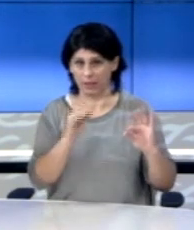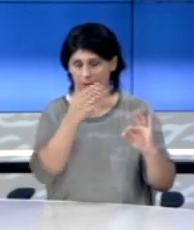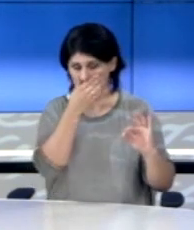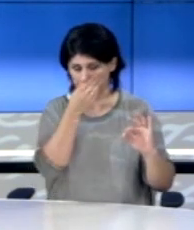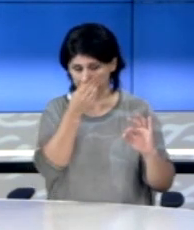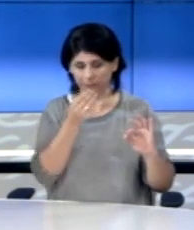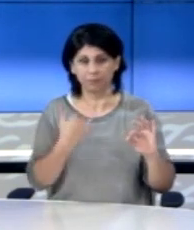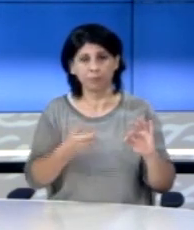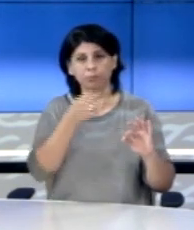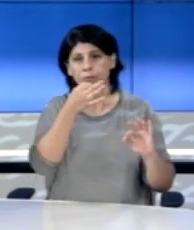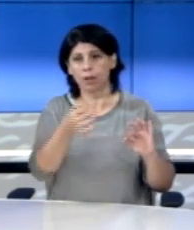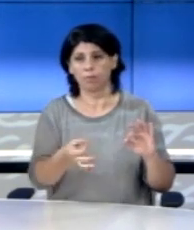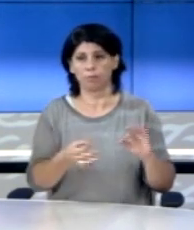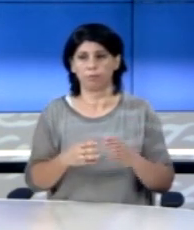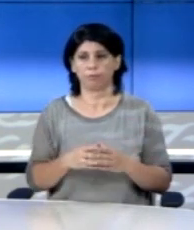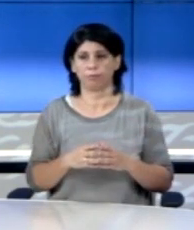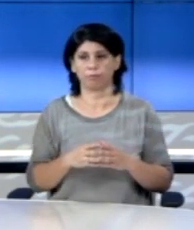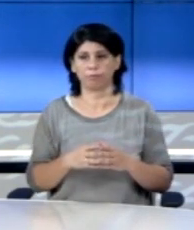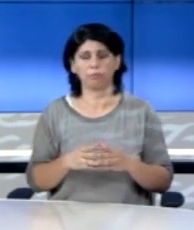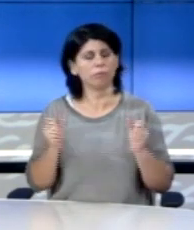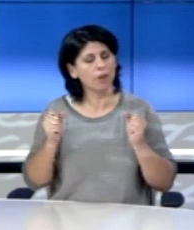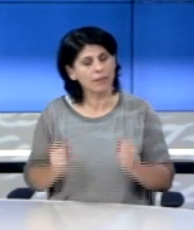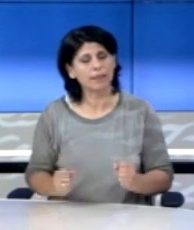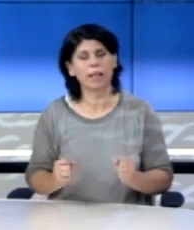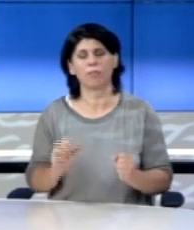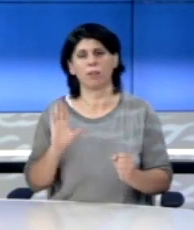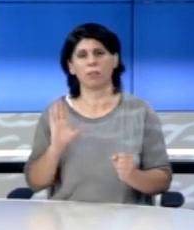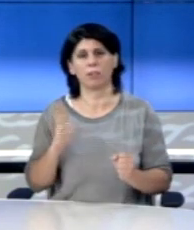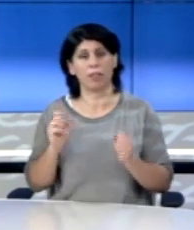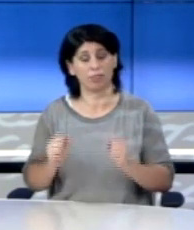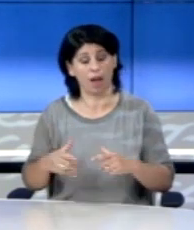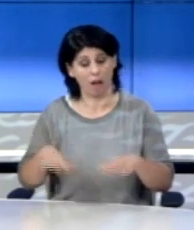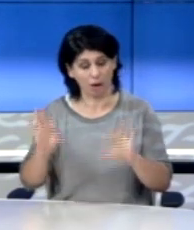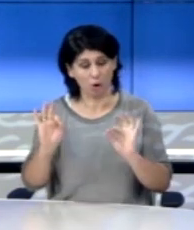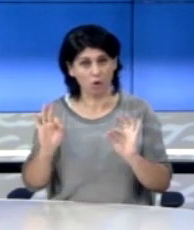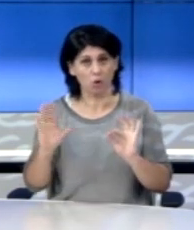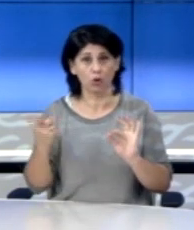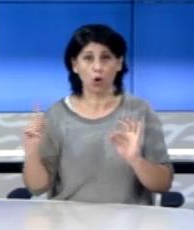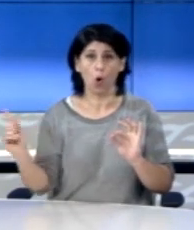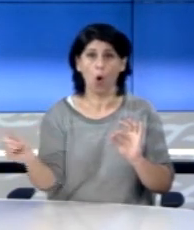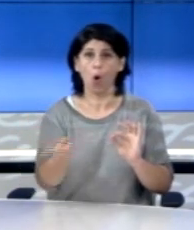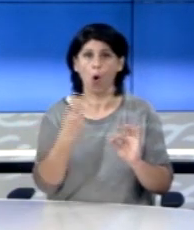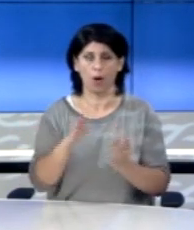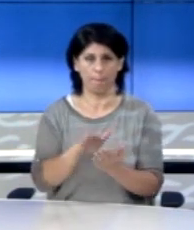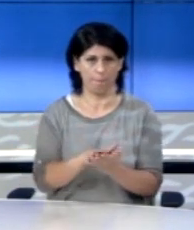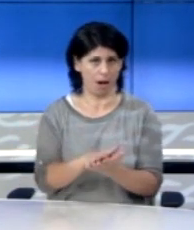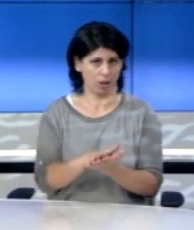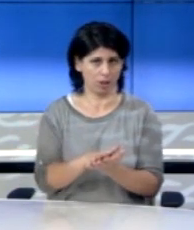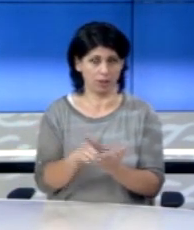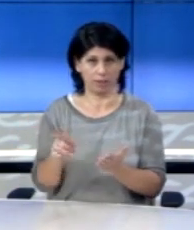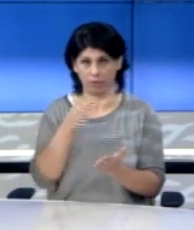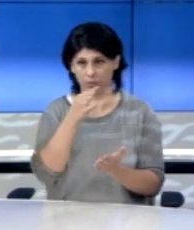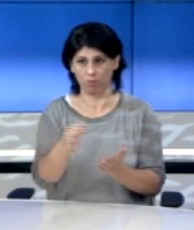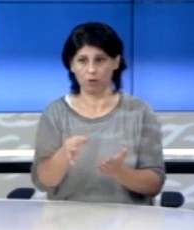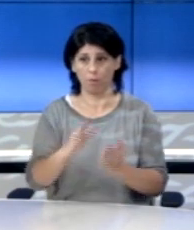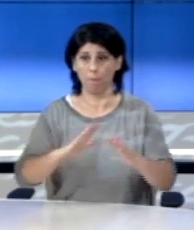είχαμε υπογραμμίσει τη σταθερή μας θέση, θέση αρχών, ότι όλοι οι μάρτυρες και οι